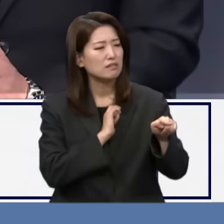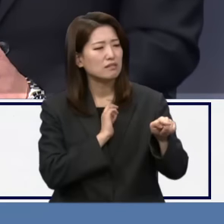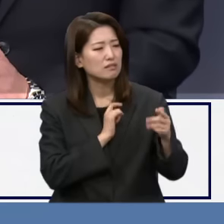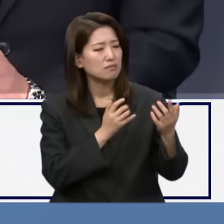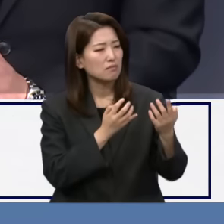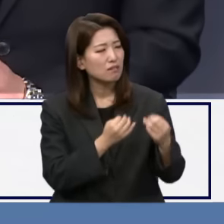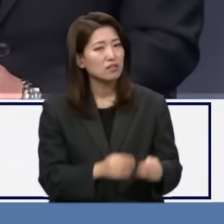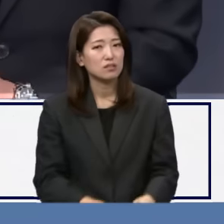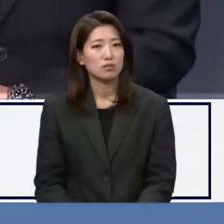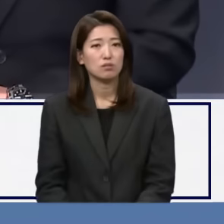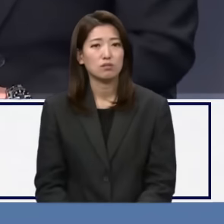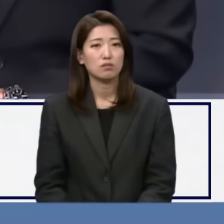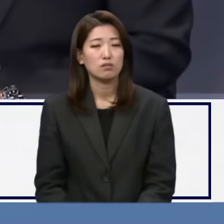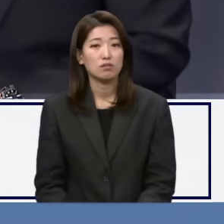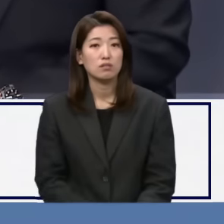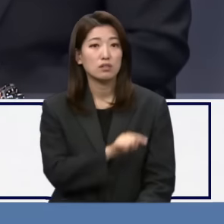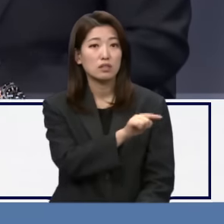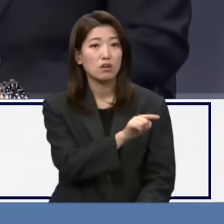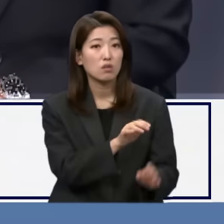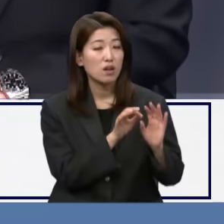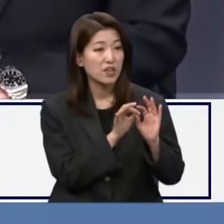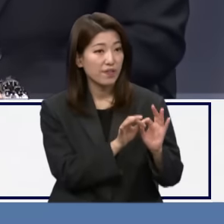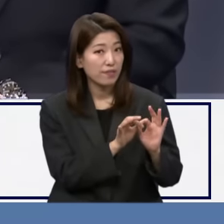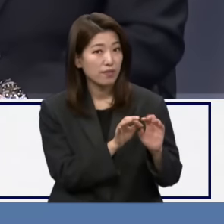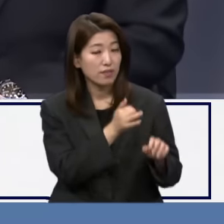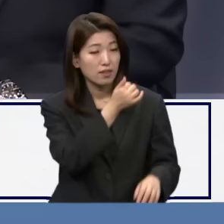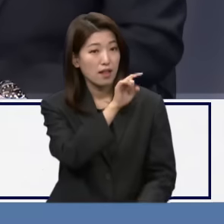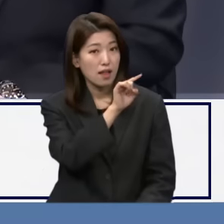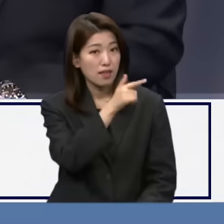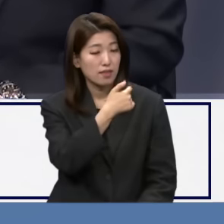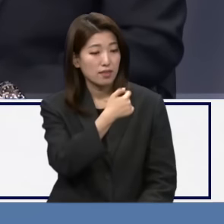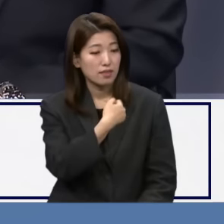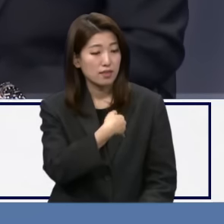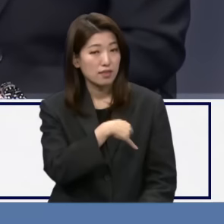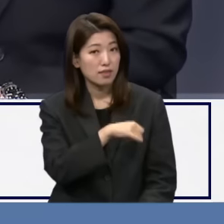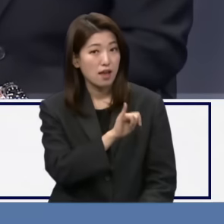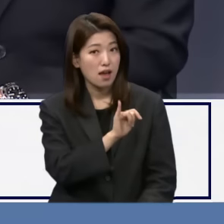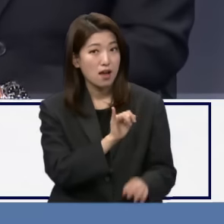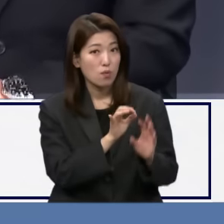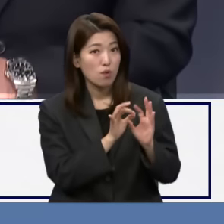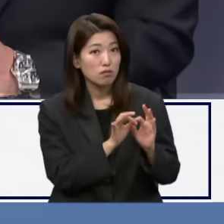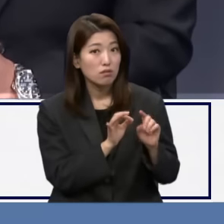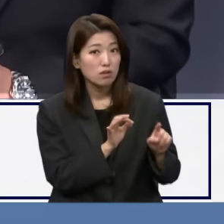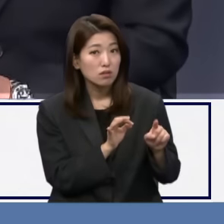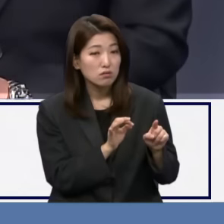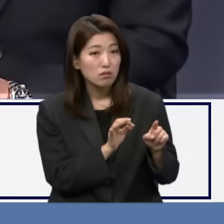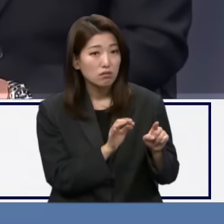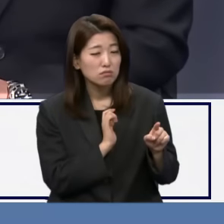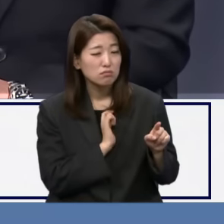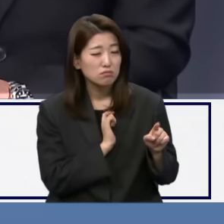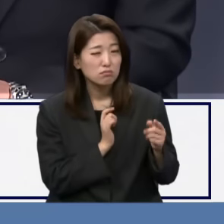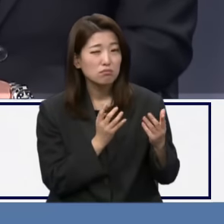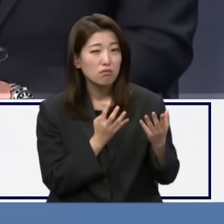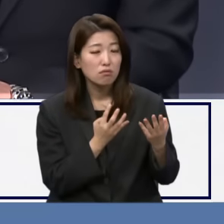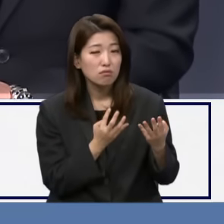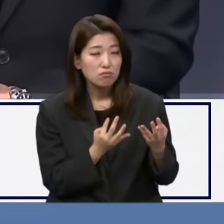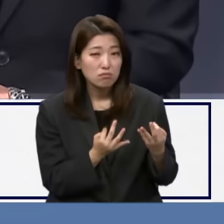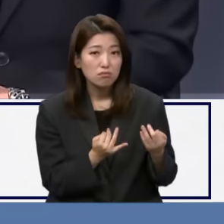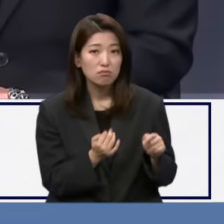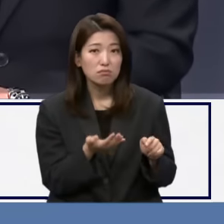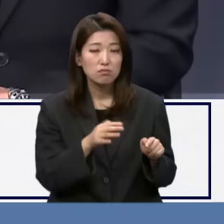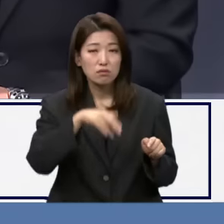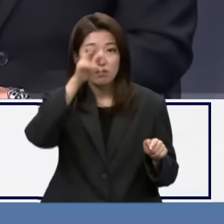들어보셨습니까 그 관련해서 한동은 위원장 따임 문제와 관련해서 수많은 의욕이 있는데